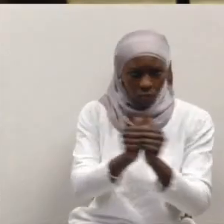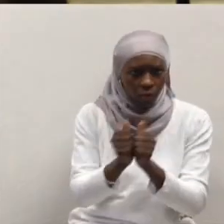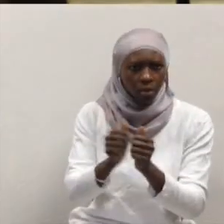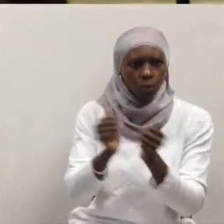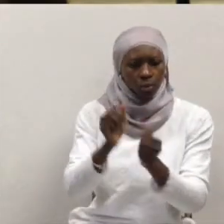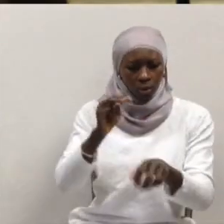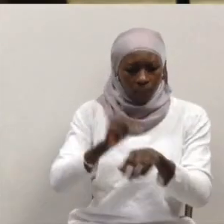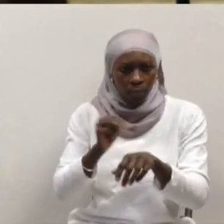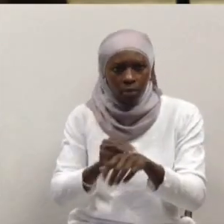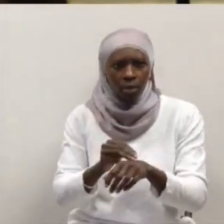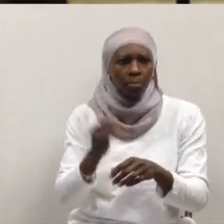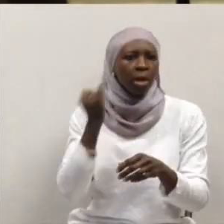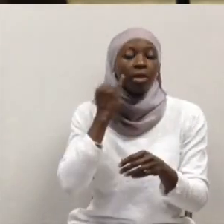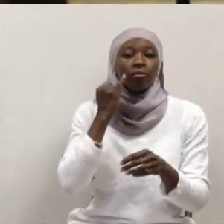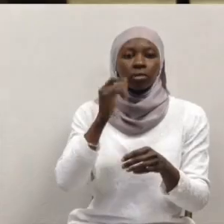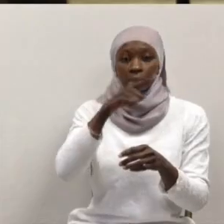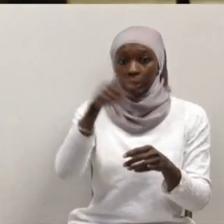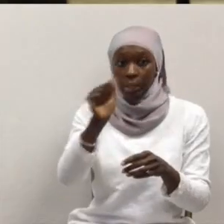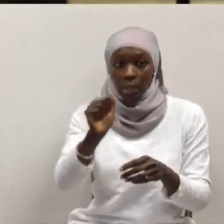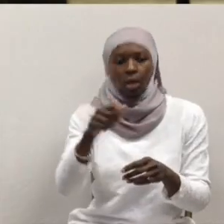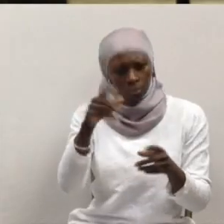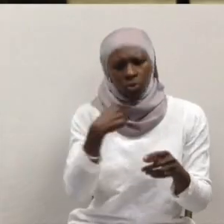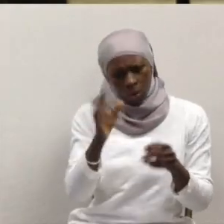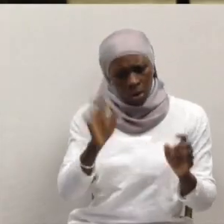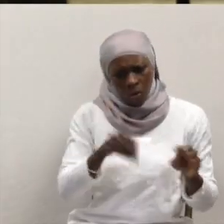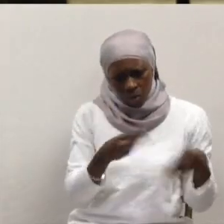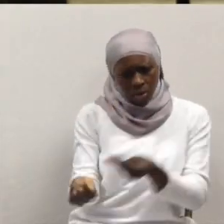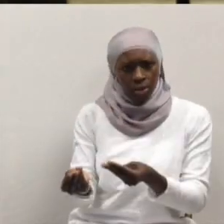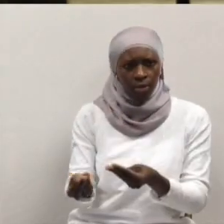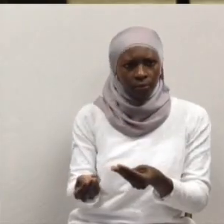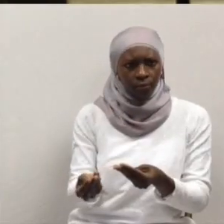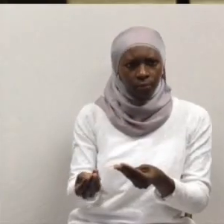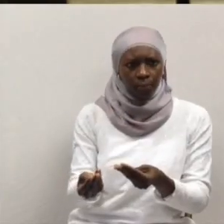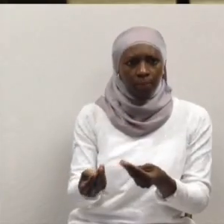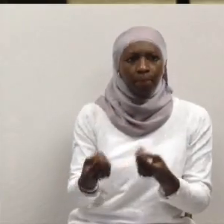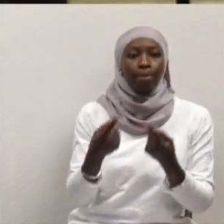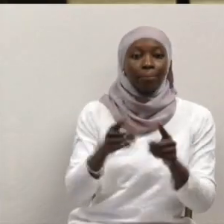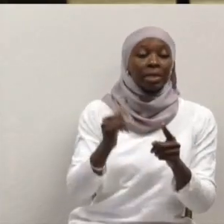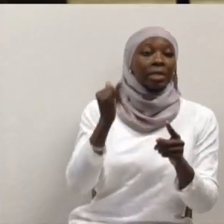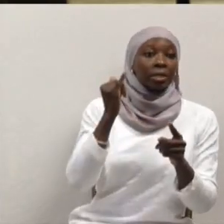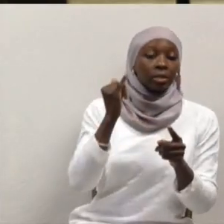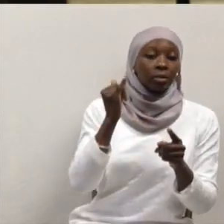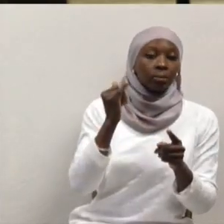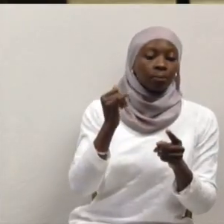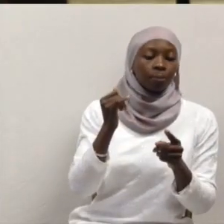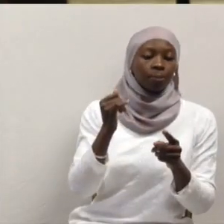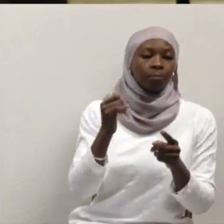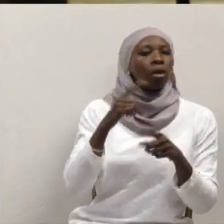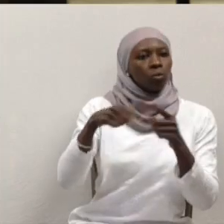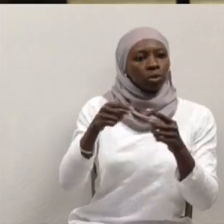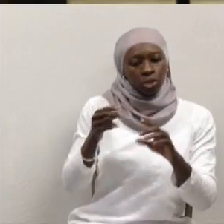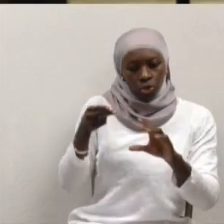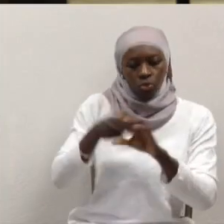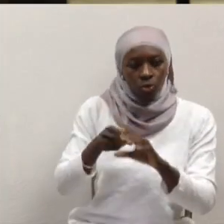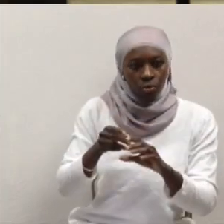Quran describes them as, وَإِذَا قَامُوا إِلَى الصَّلَاةِ قَامُوا كُسَالًا. When they join the prayer,